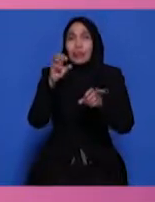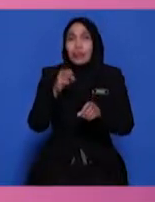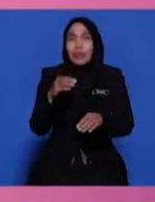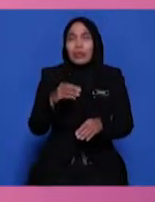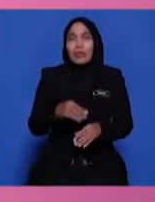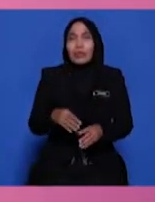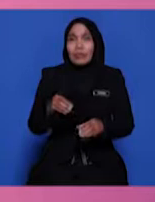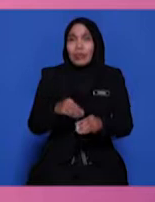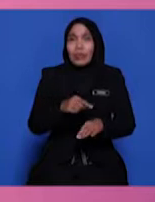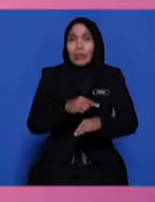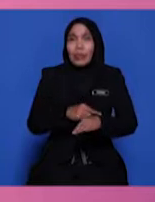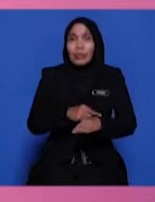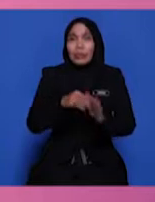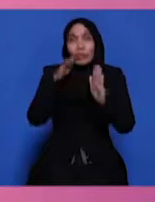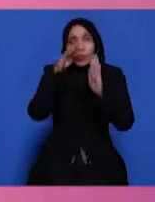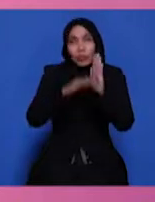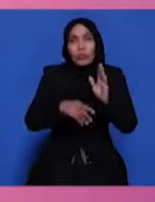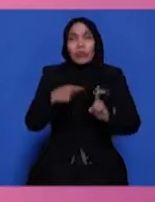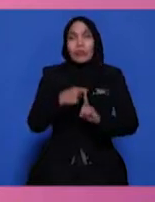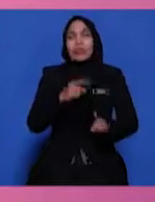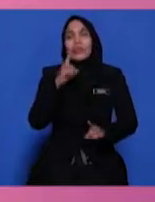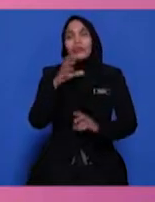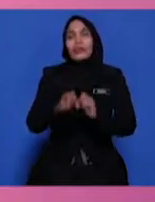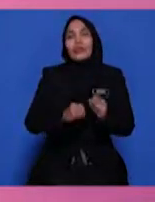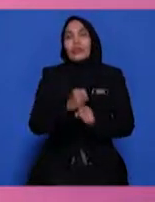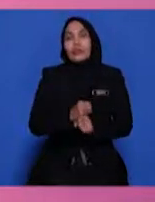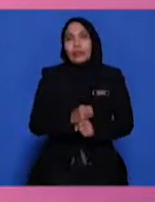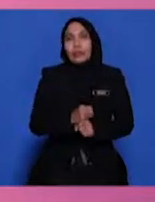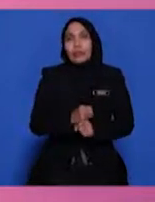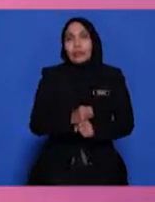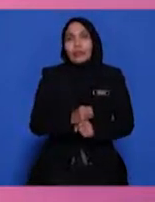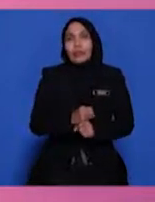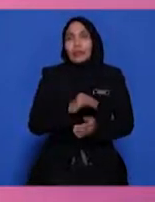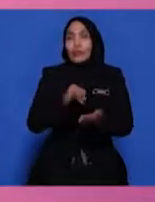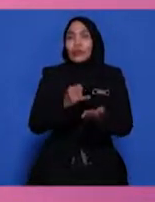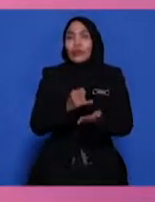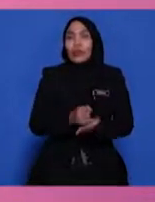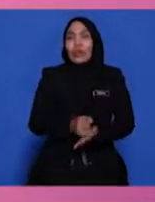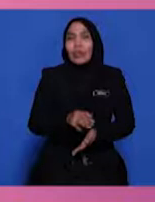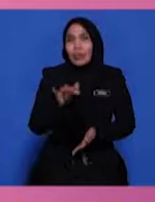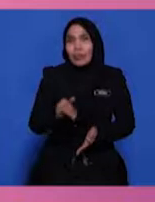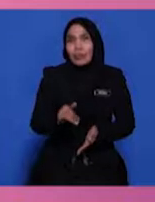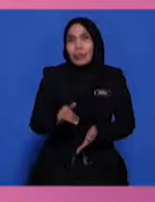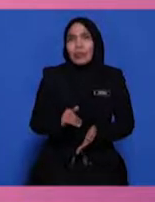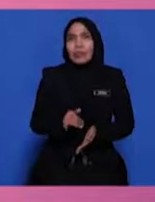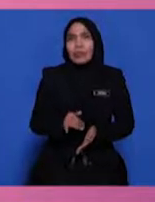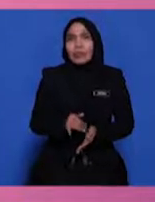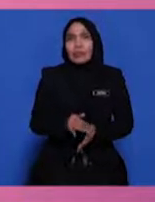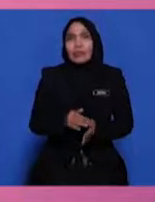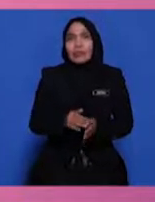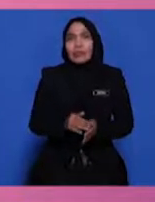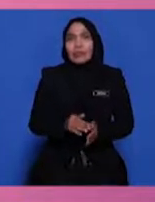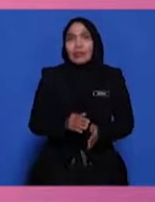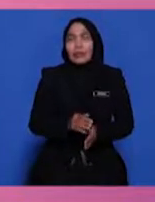tidak melibatkan jumlah amount yang besar. Murid-murid, apakah contoh-contoh matlamat kewangan